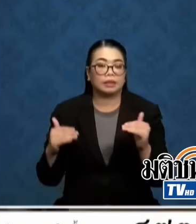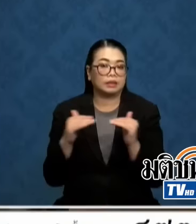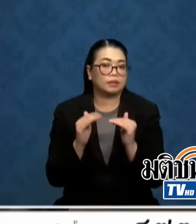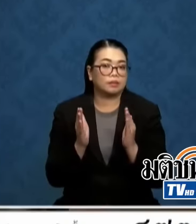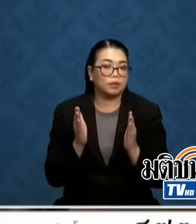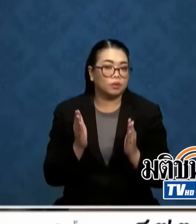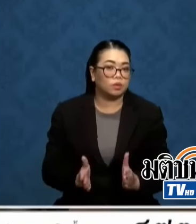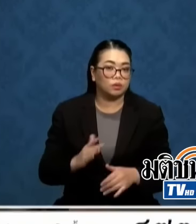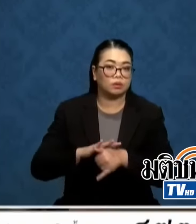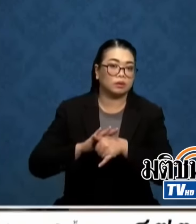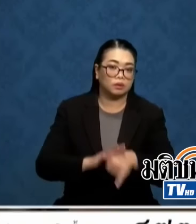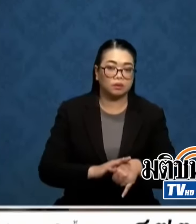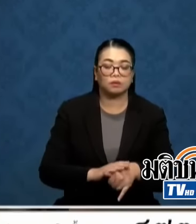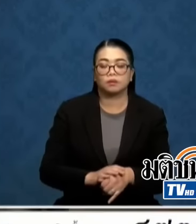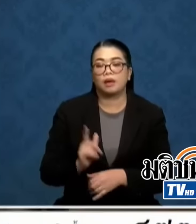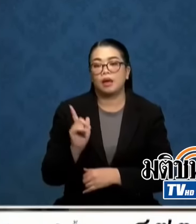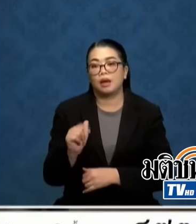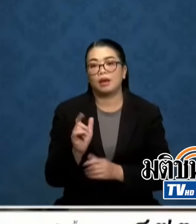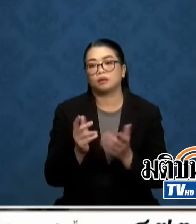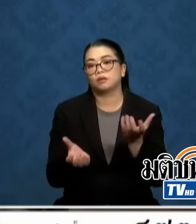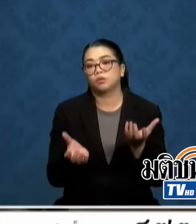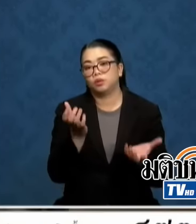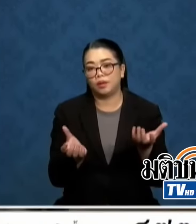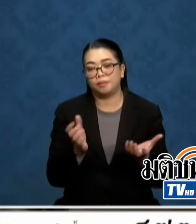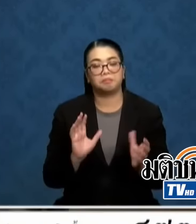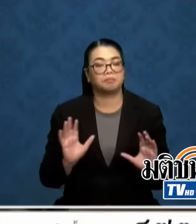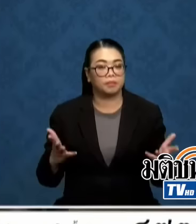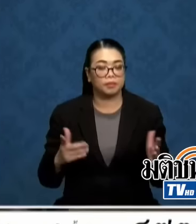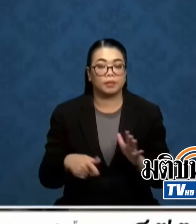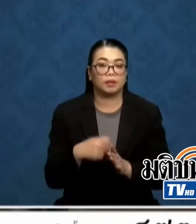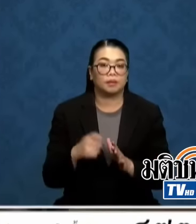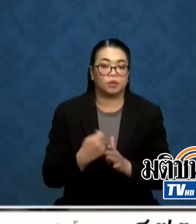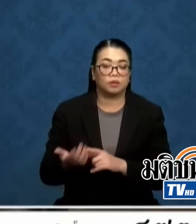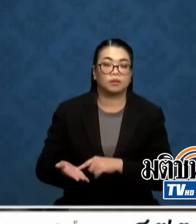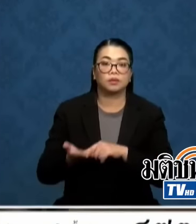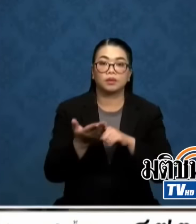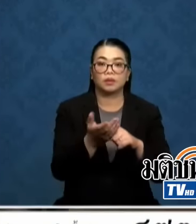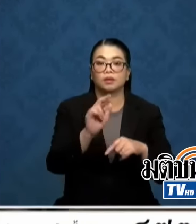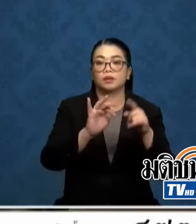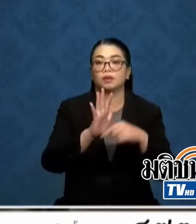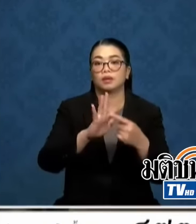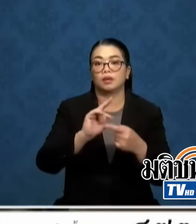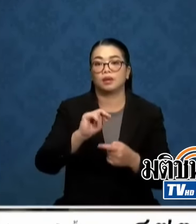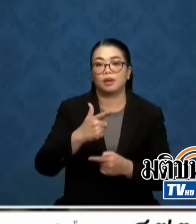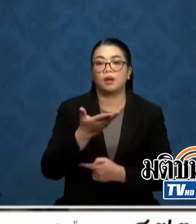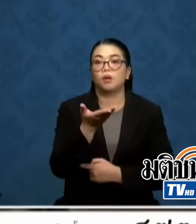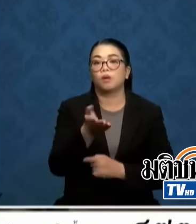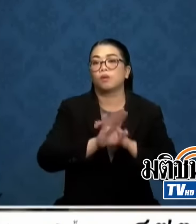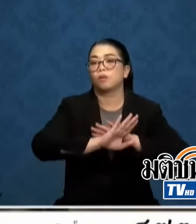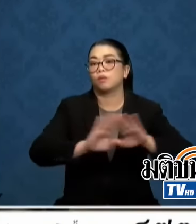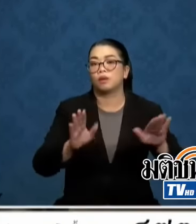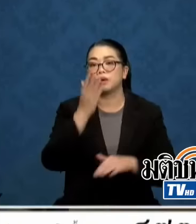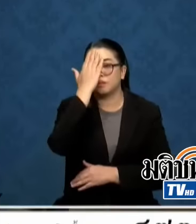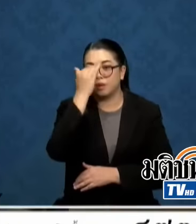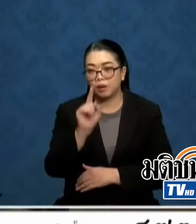มนุษยชนและขัดกับหลักนิติธรรมสำหรับเหตุผลในการเสนอร่างพระราชบัญญัตินี้นั้นผมต้องเรียน